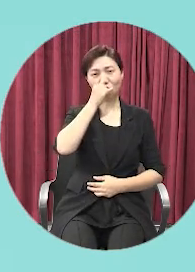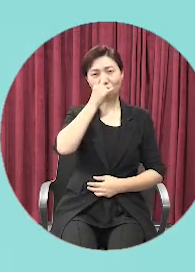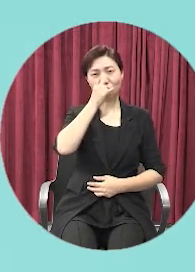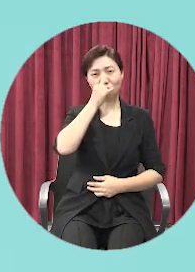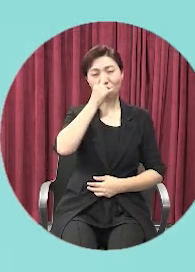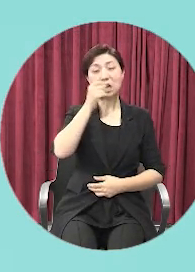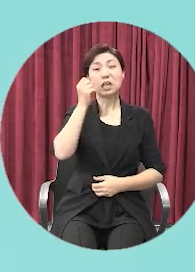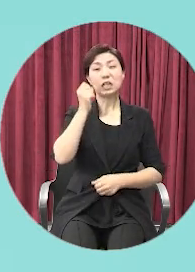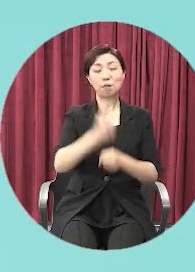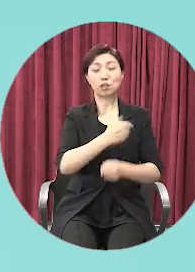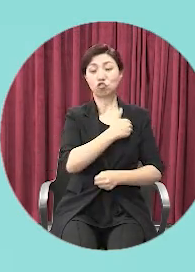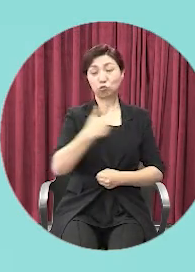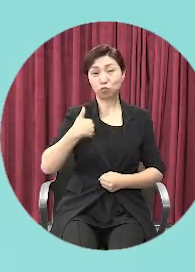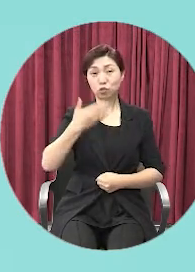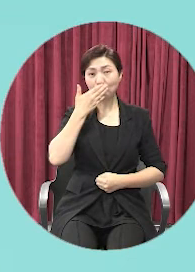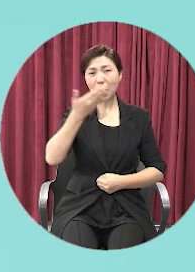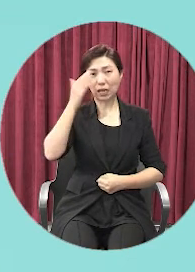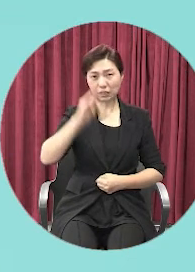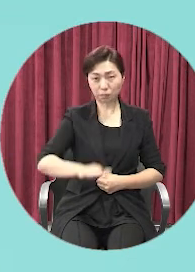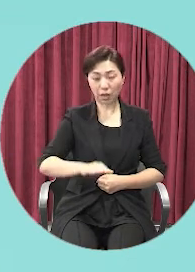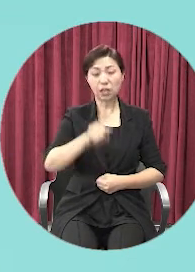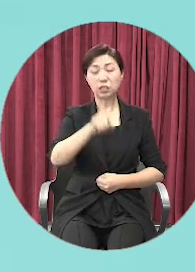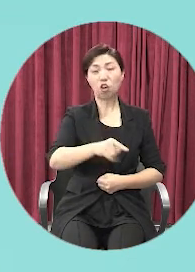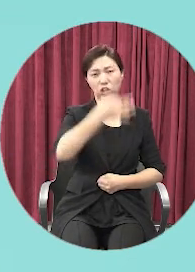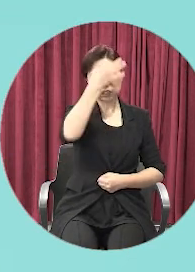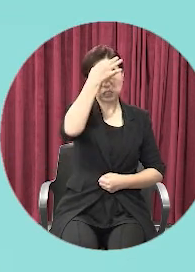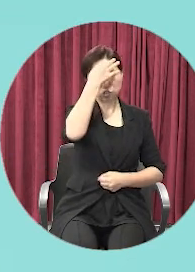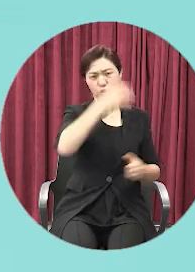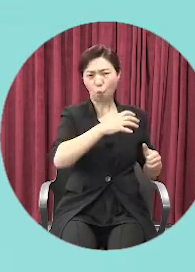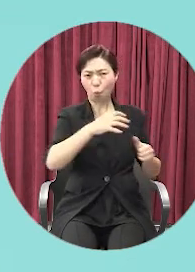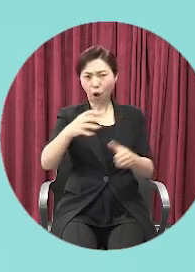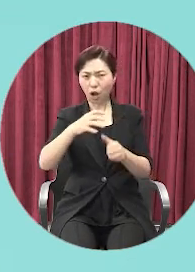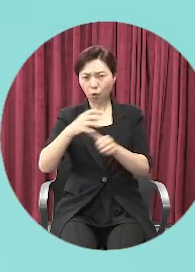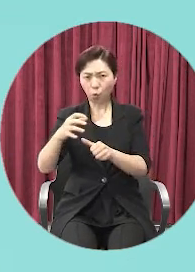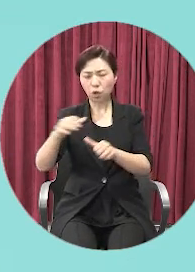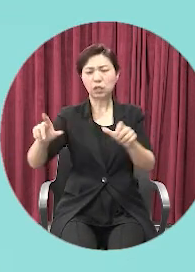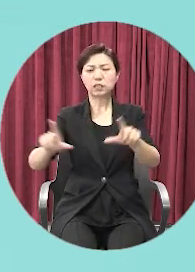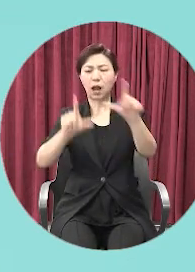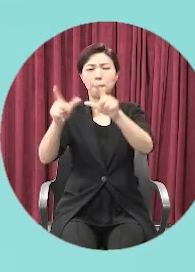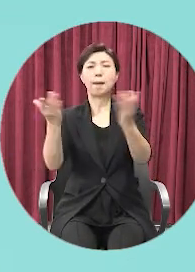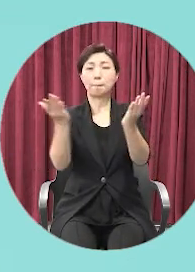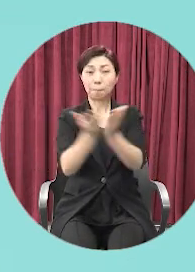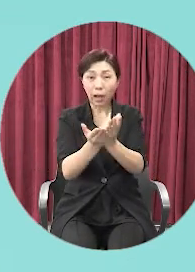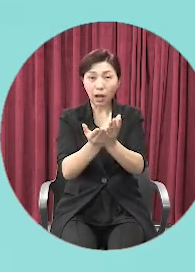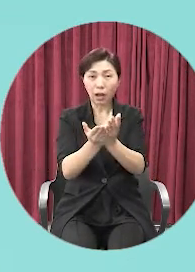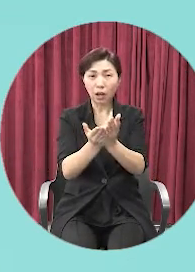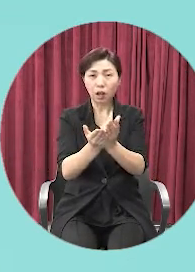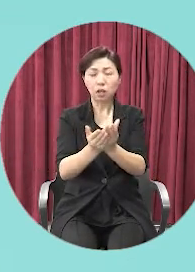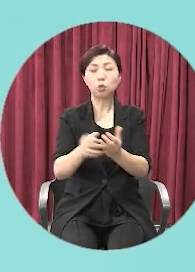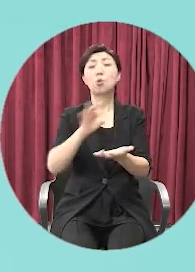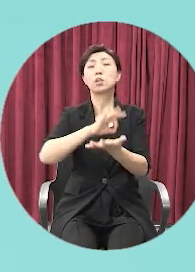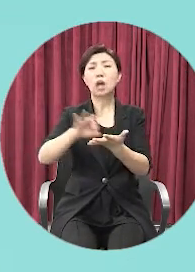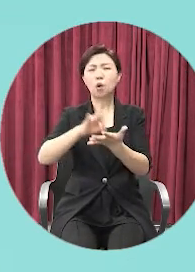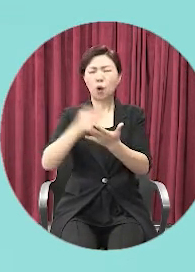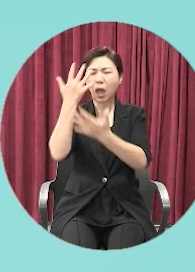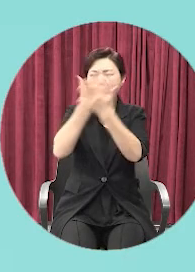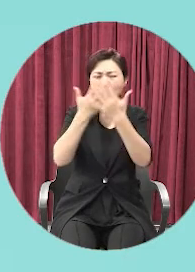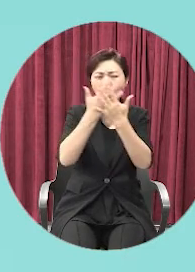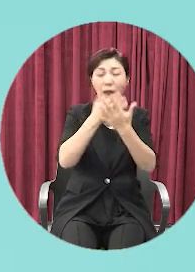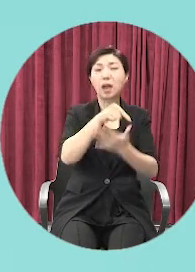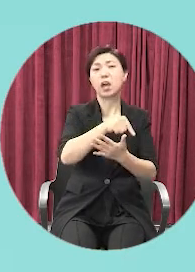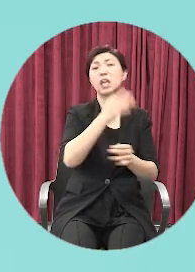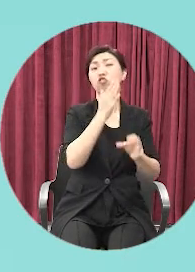이것들이 어떤 베네핏을 줄 수 있는지 확실하지 않거나 이 기술들의 사용에 대한 구체성이 모호하는